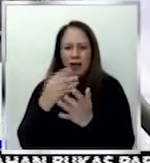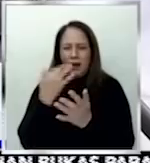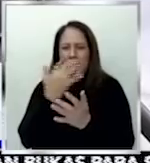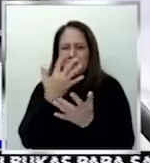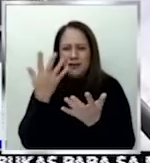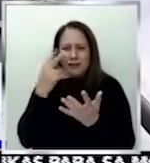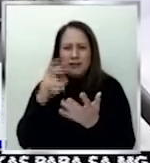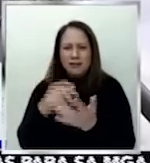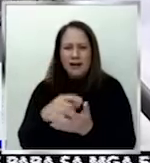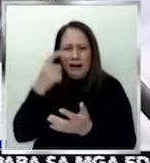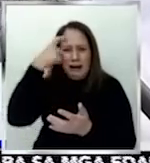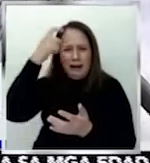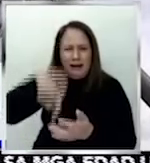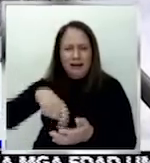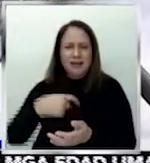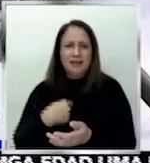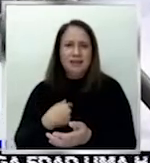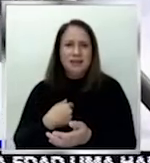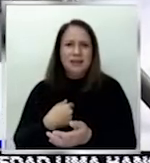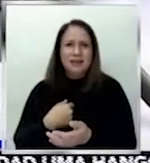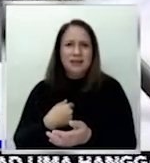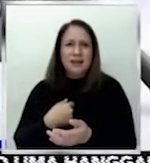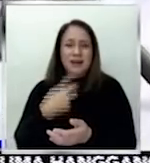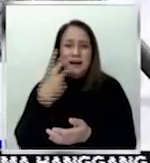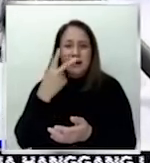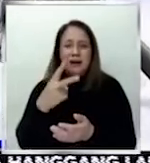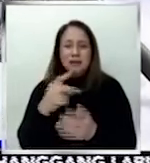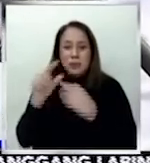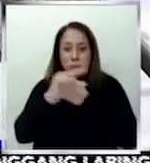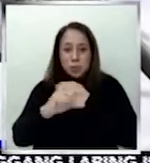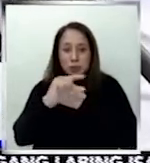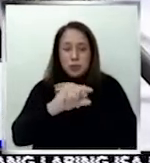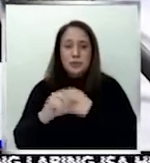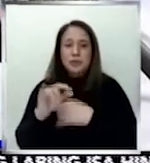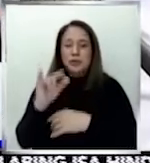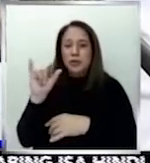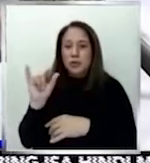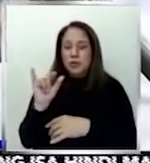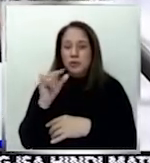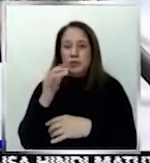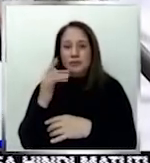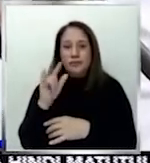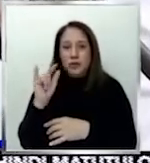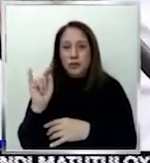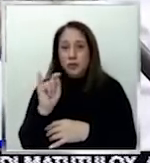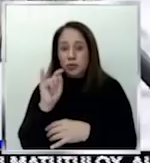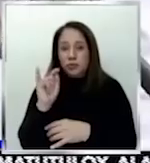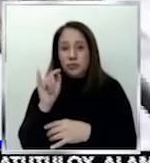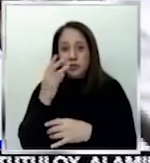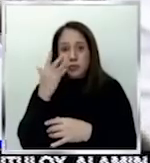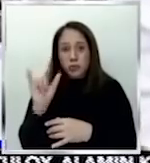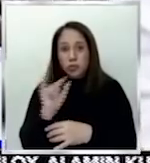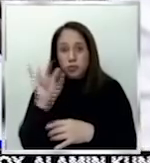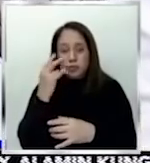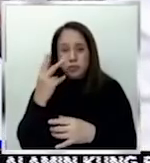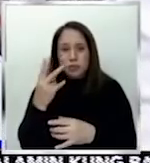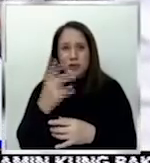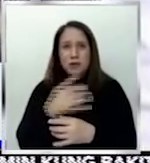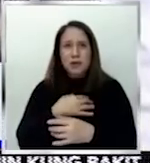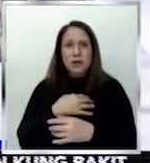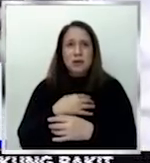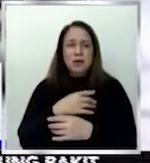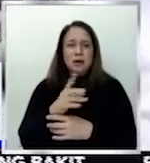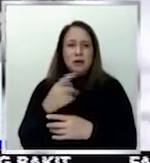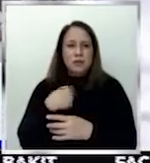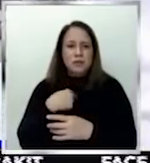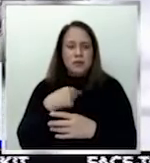po. Nagsisearch po sa Google, YouTube para po ma-solve. Diba, oh? 5 and 2/5 is written